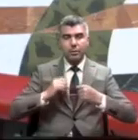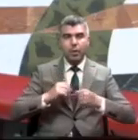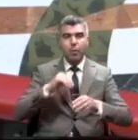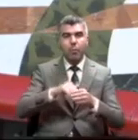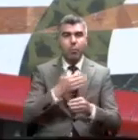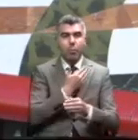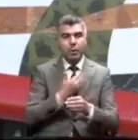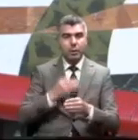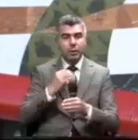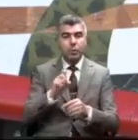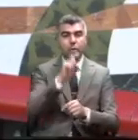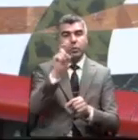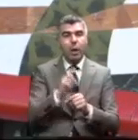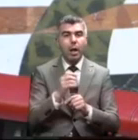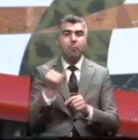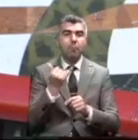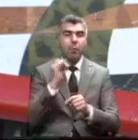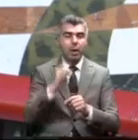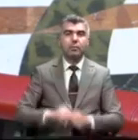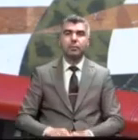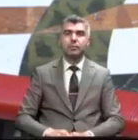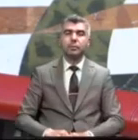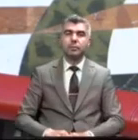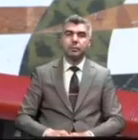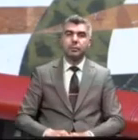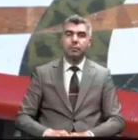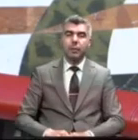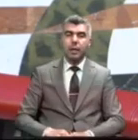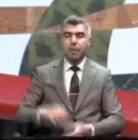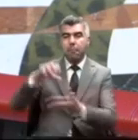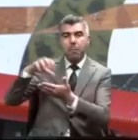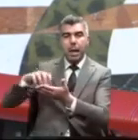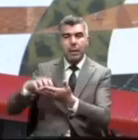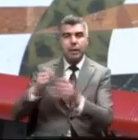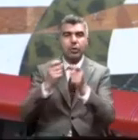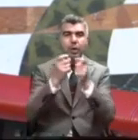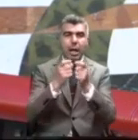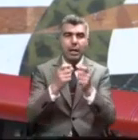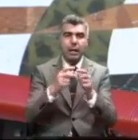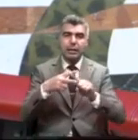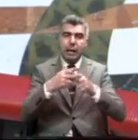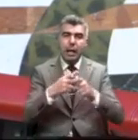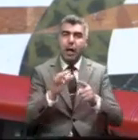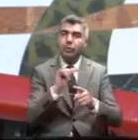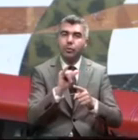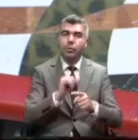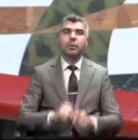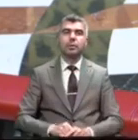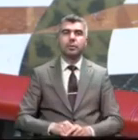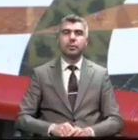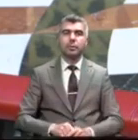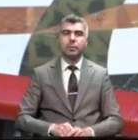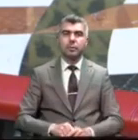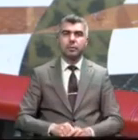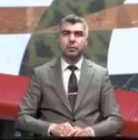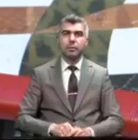المستشار المحترم على هذا السؤال الهام بالنسبه للمناطق الصناعيه مناطق صناعيه وسيله شنو هو التزام ديال